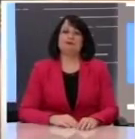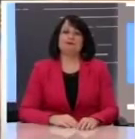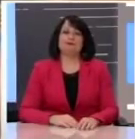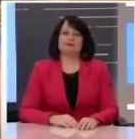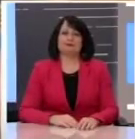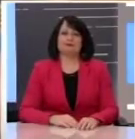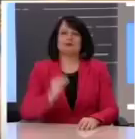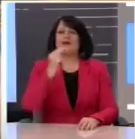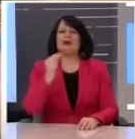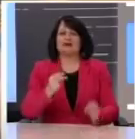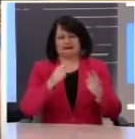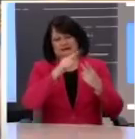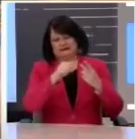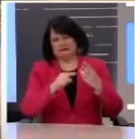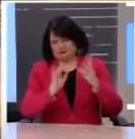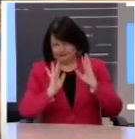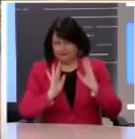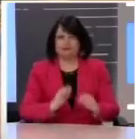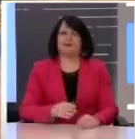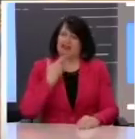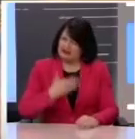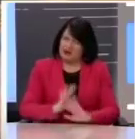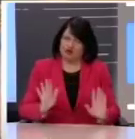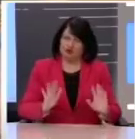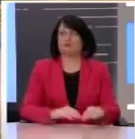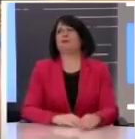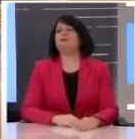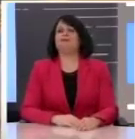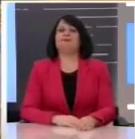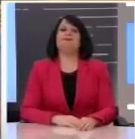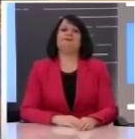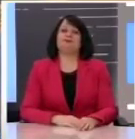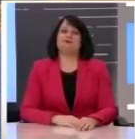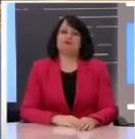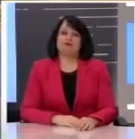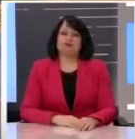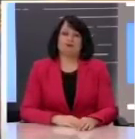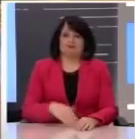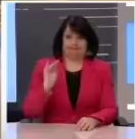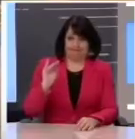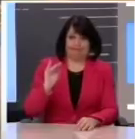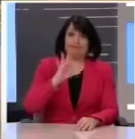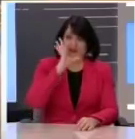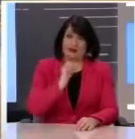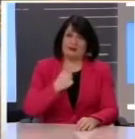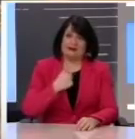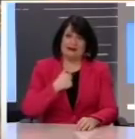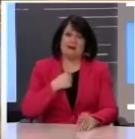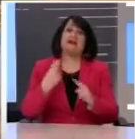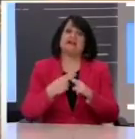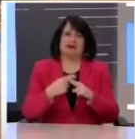2-3 επί της ουσίας ζητήματα, και θα κλείσω με αυτό. Κύριε Θοδωράκη, πράγματι για μένα είναι